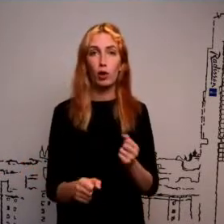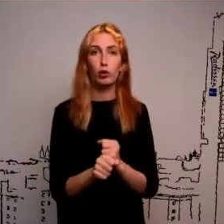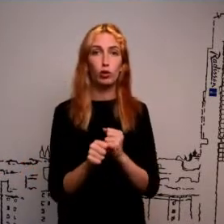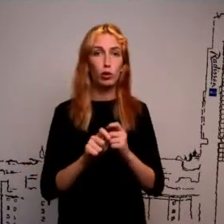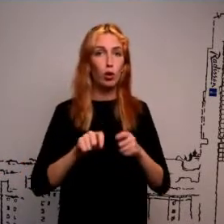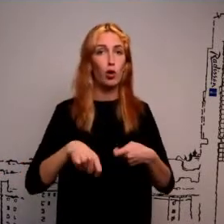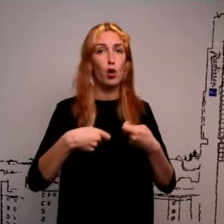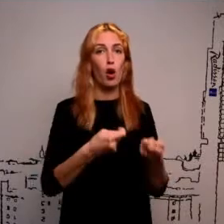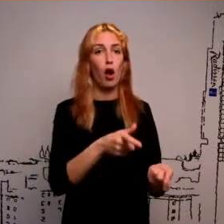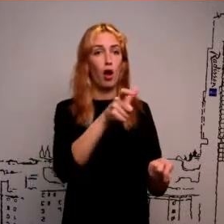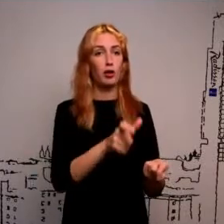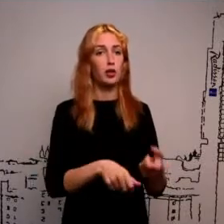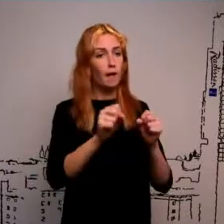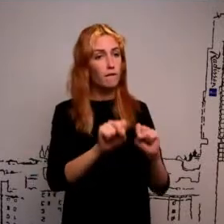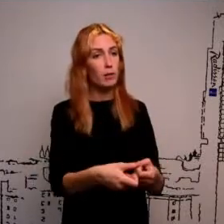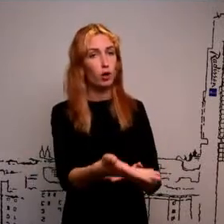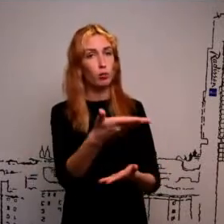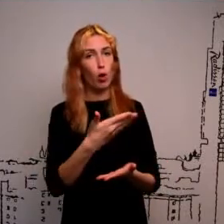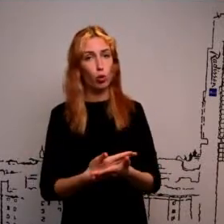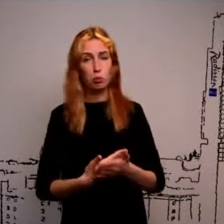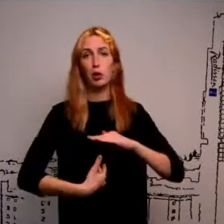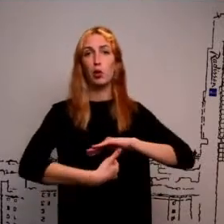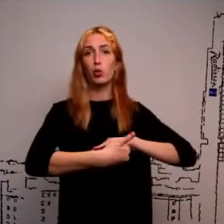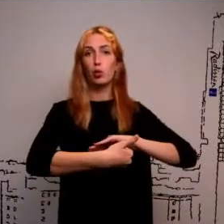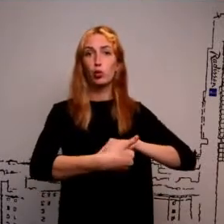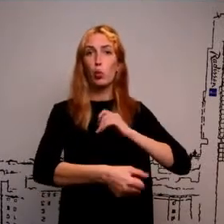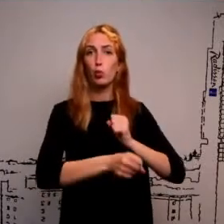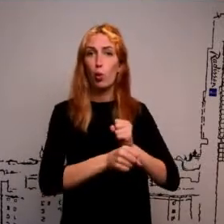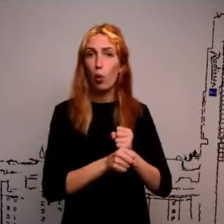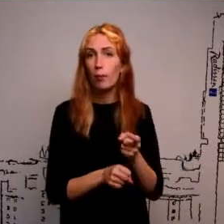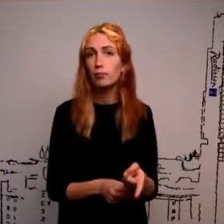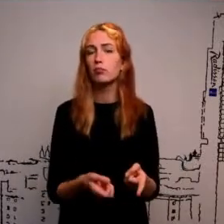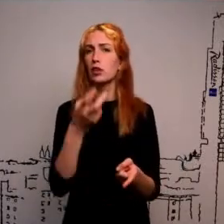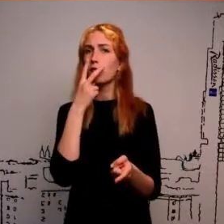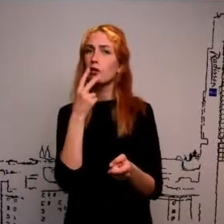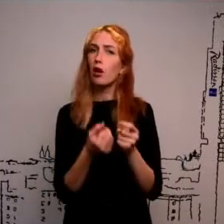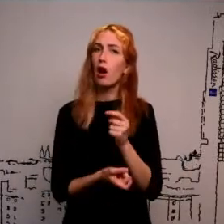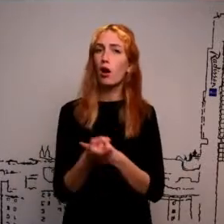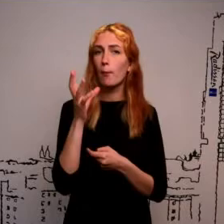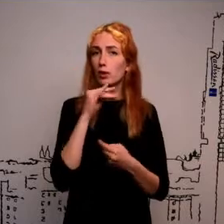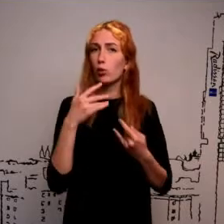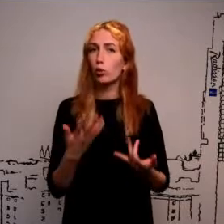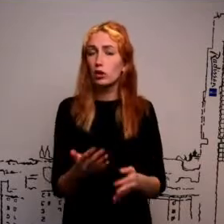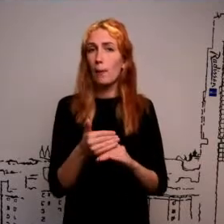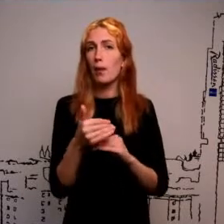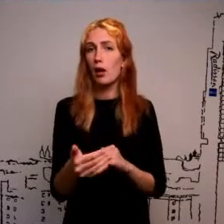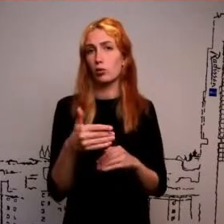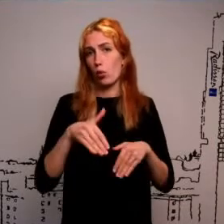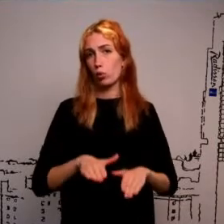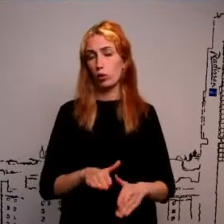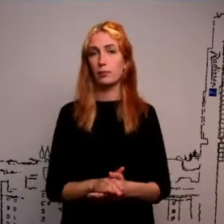tööandja annab mulle võimaluse, tule tööle, vaatame, kuidas hakkama saad ja siis otsustame. Ja sellest